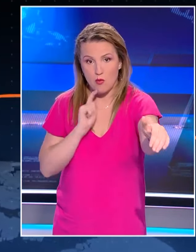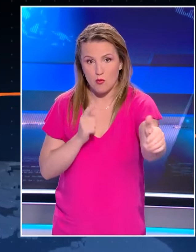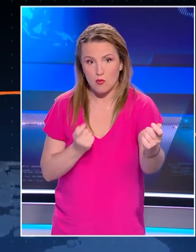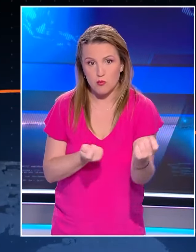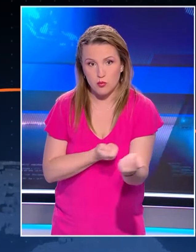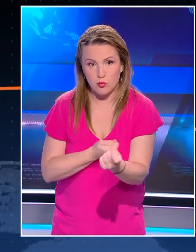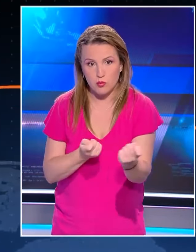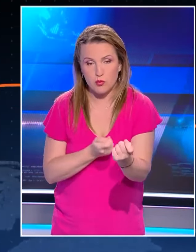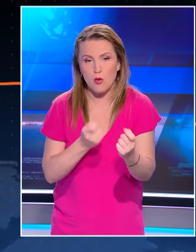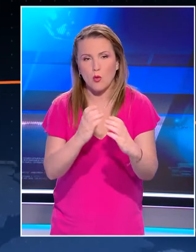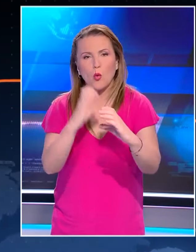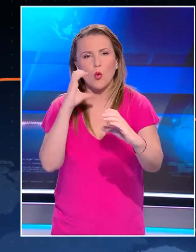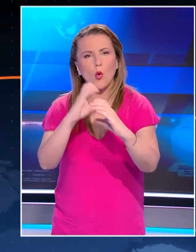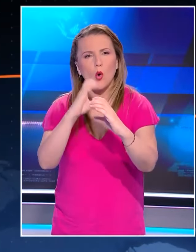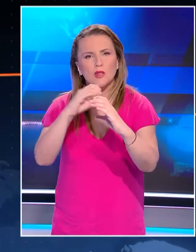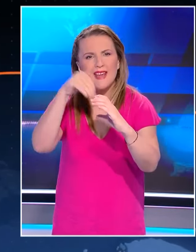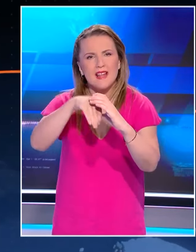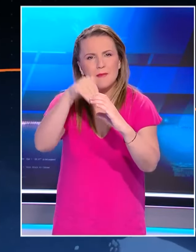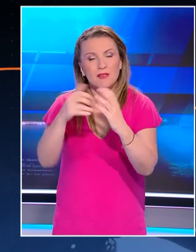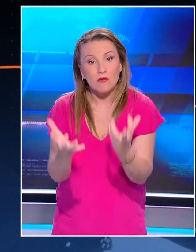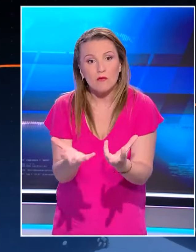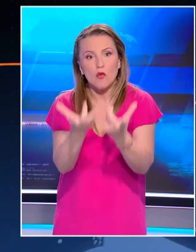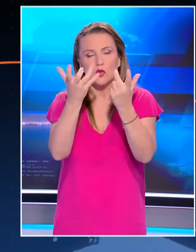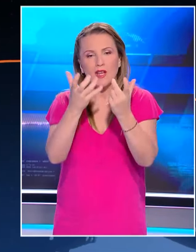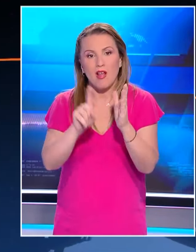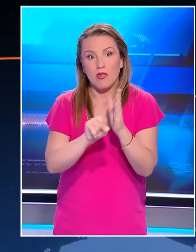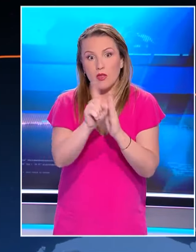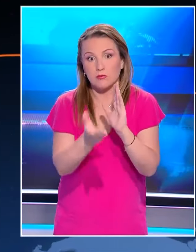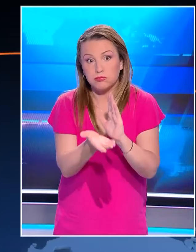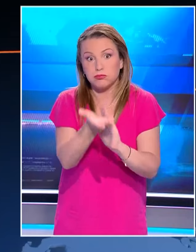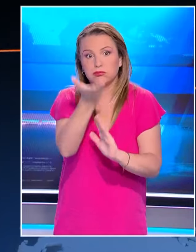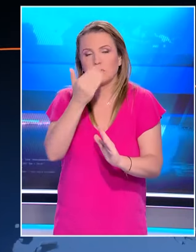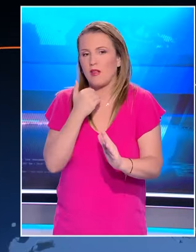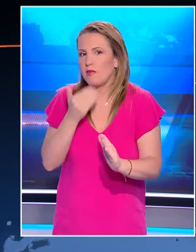έχει αρπάξει φωτιά. Είναι πολύ ψηλό το θερμικό φορτίο και εμείς δεν μπορούμε